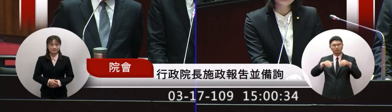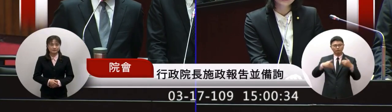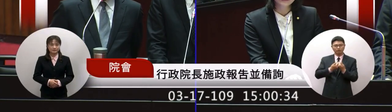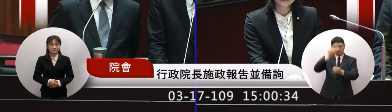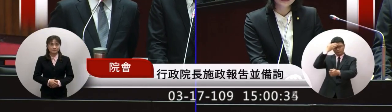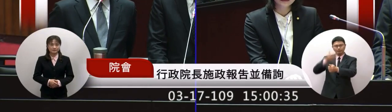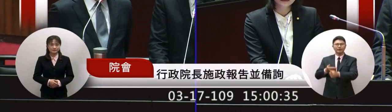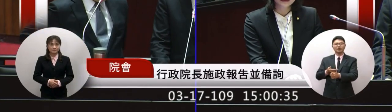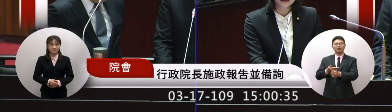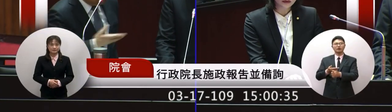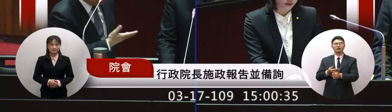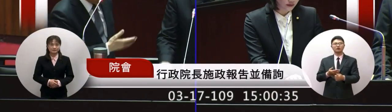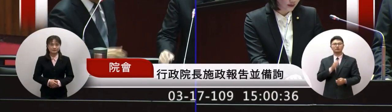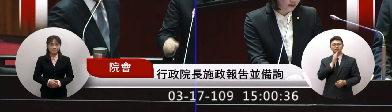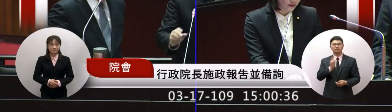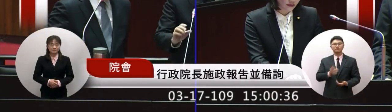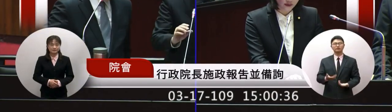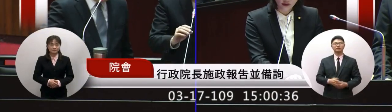力？